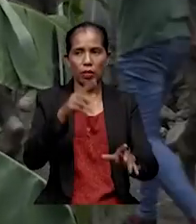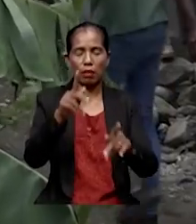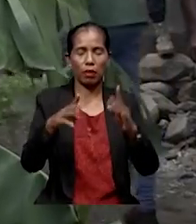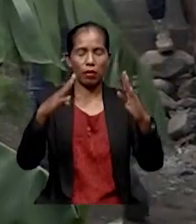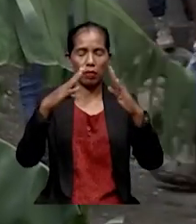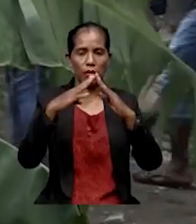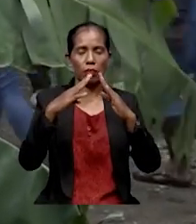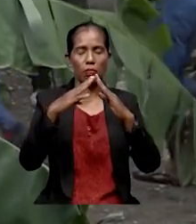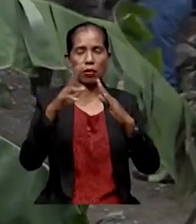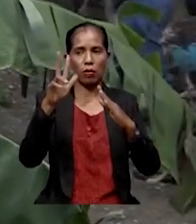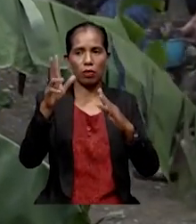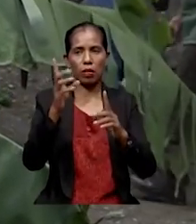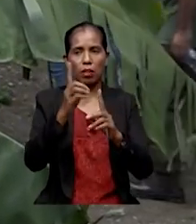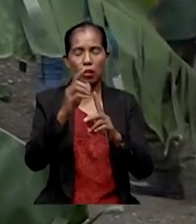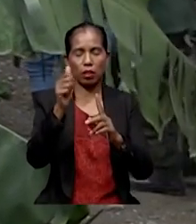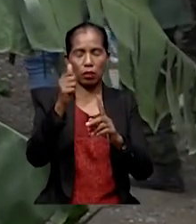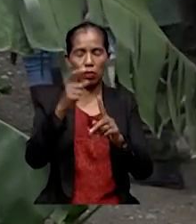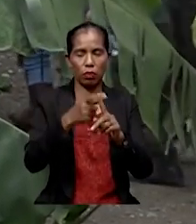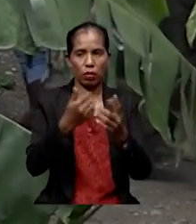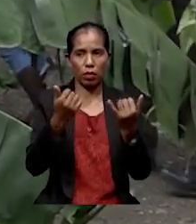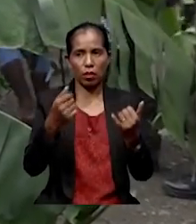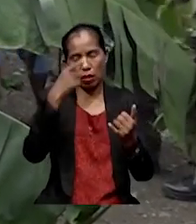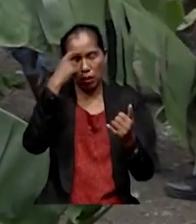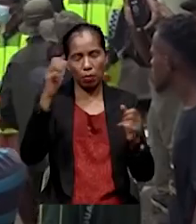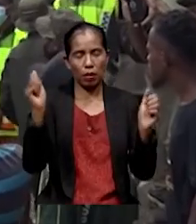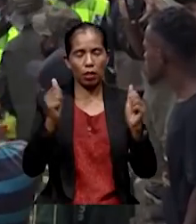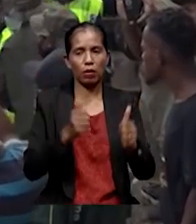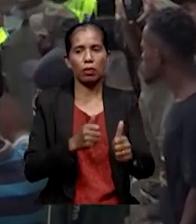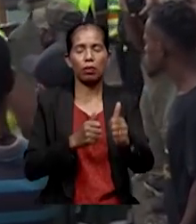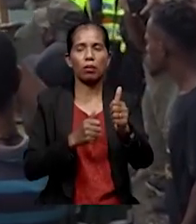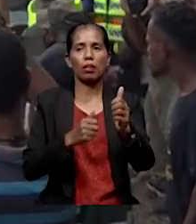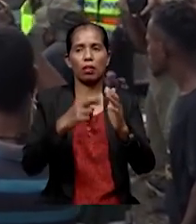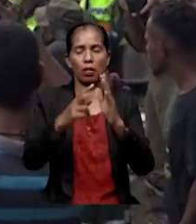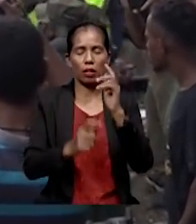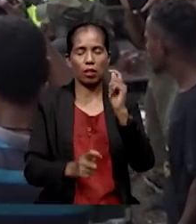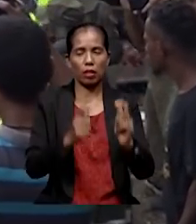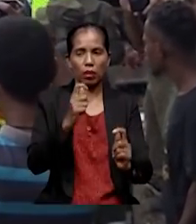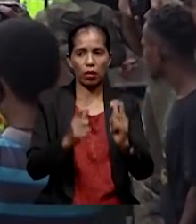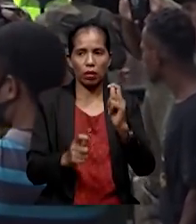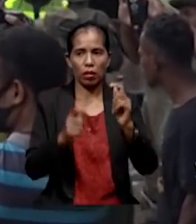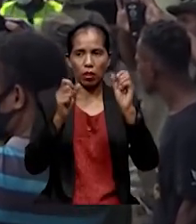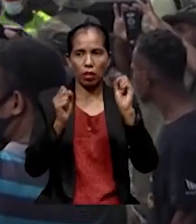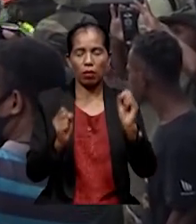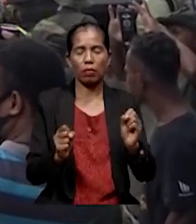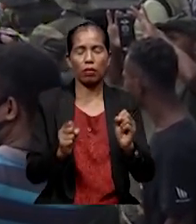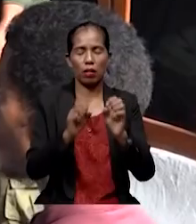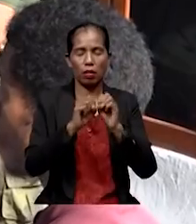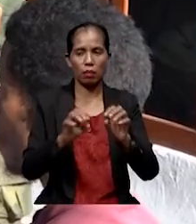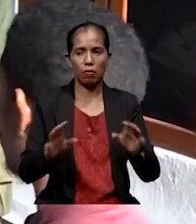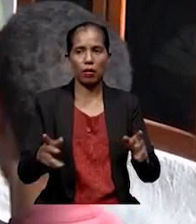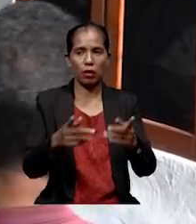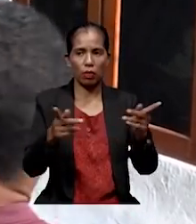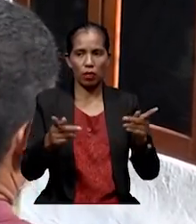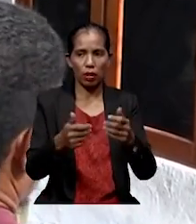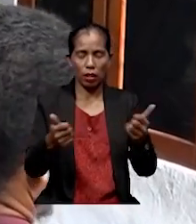tolu ne, ia loro sanulu fulang ne, tamba la kumpri ba notifikasaun tribunal linian, hodi ha mamuk rai iha